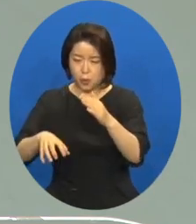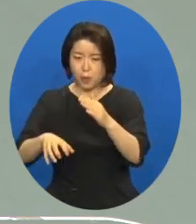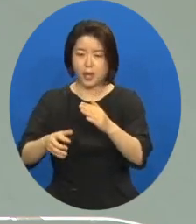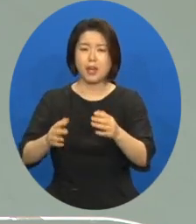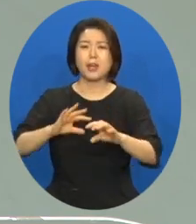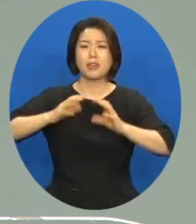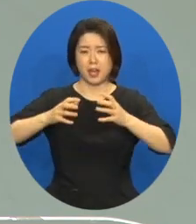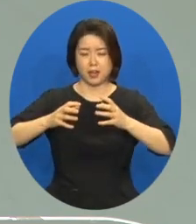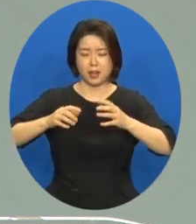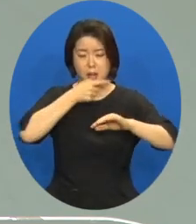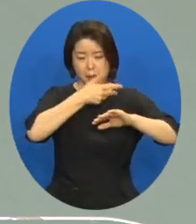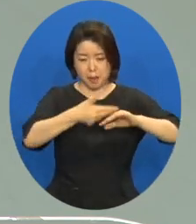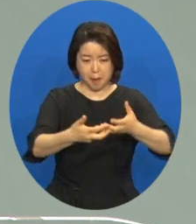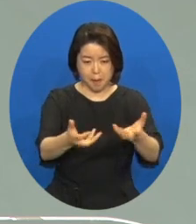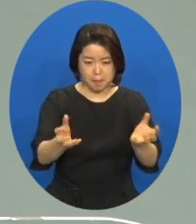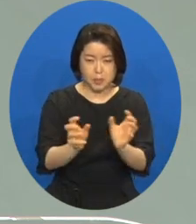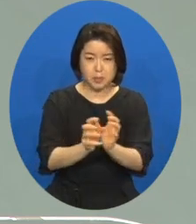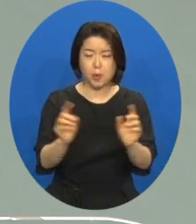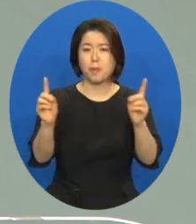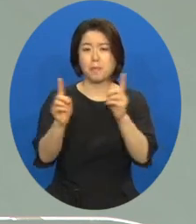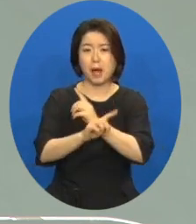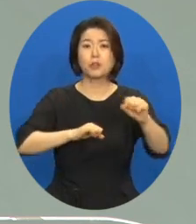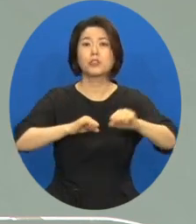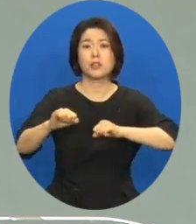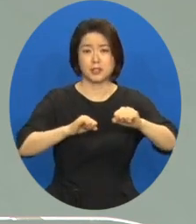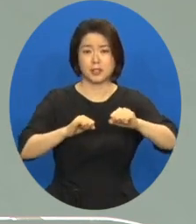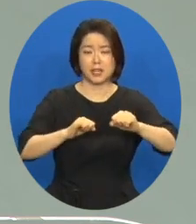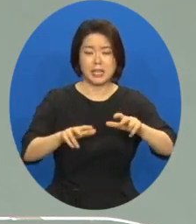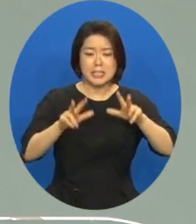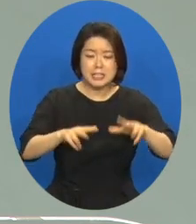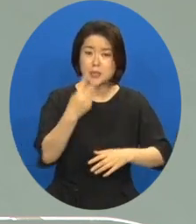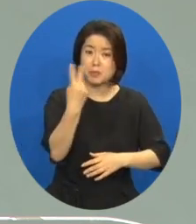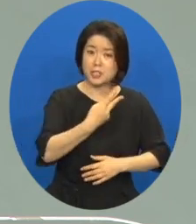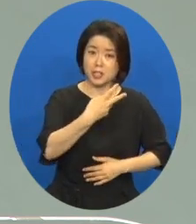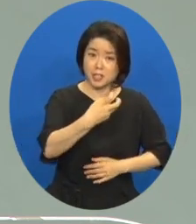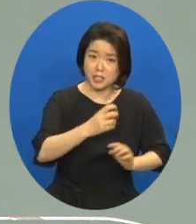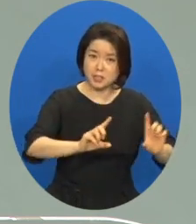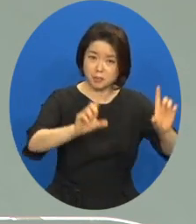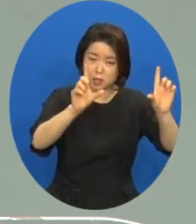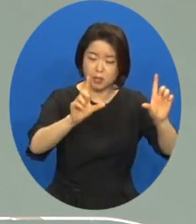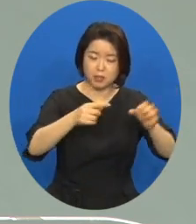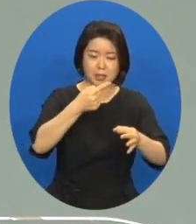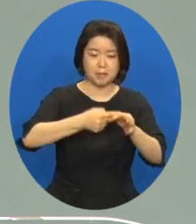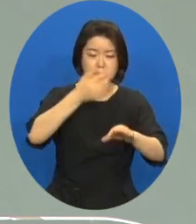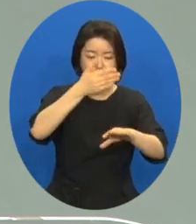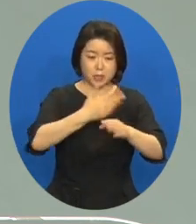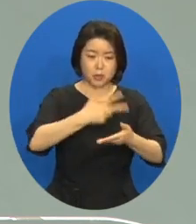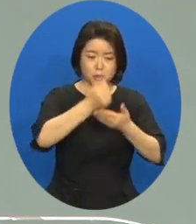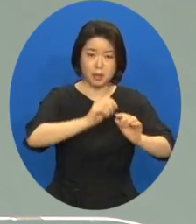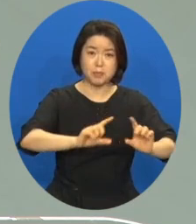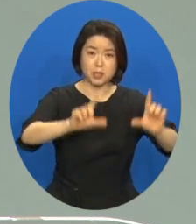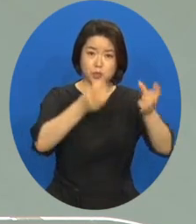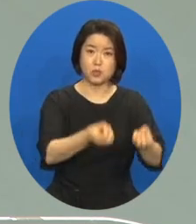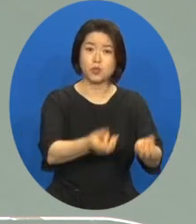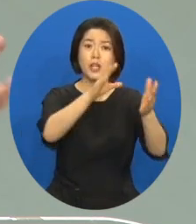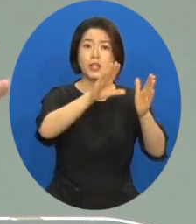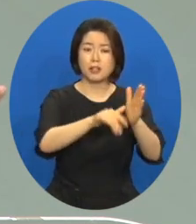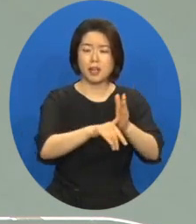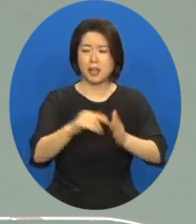민족을 바꾸는 역사가 지금 2020년 이 맥주감사주일